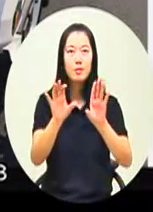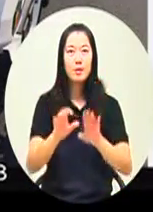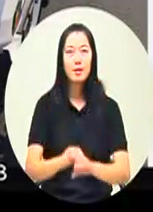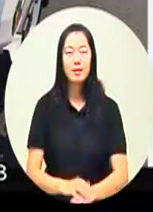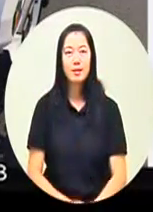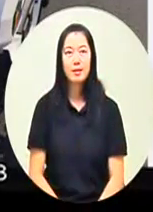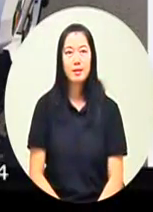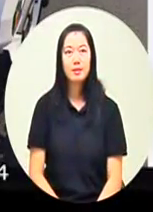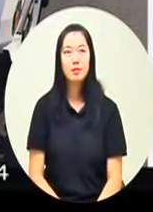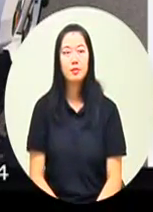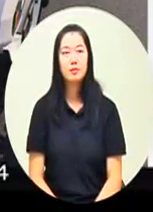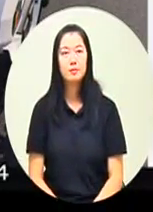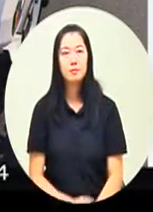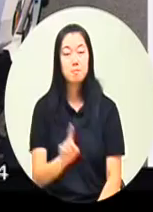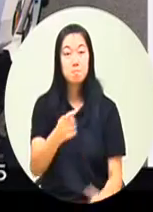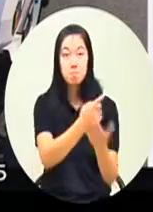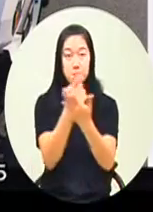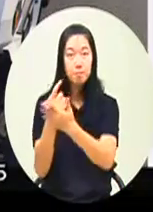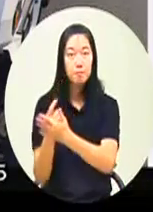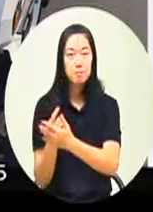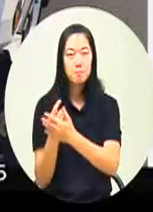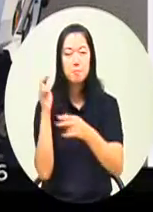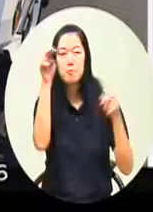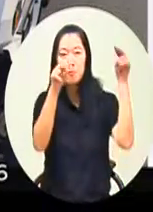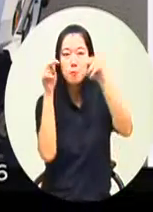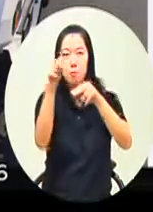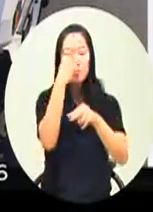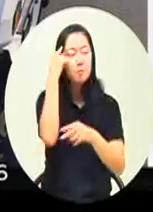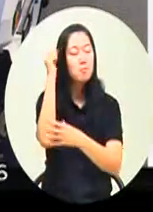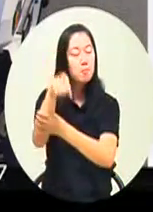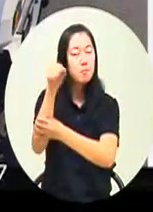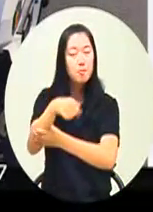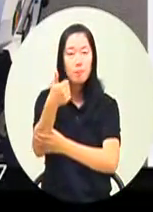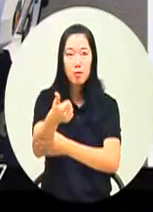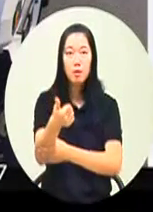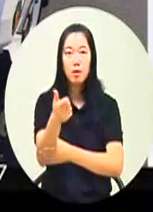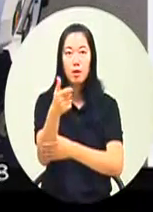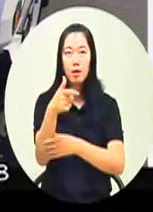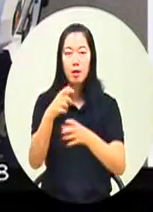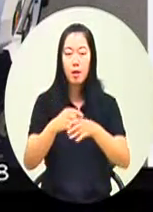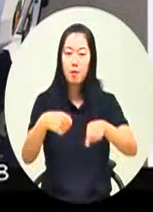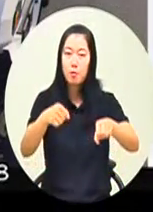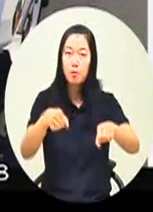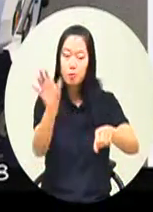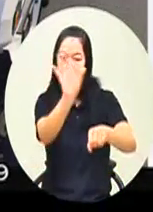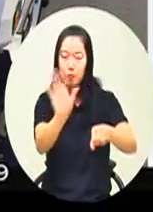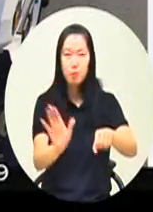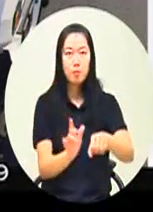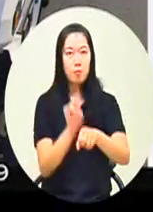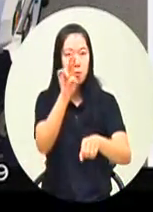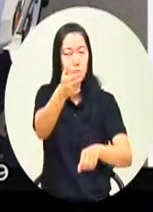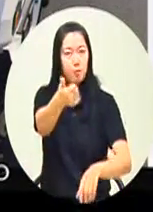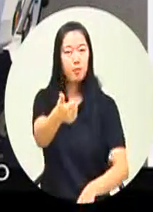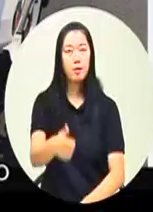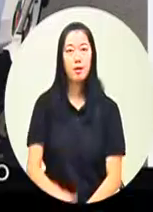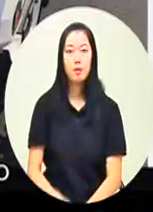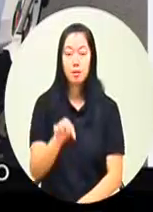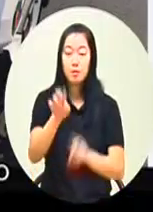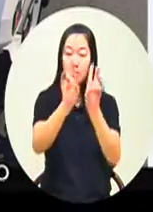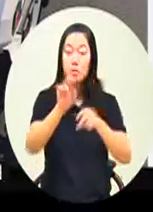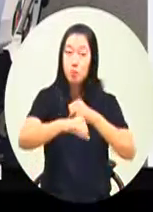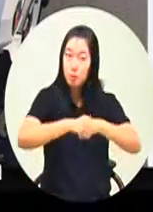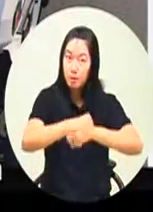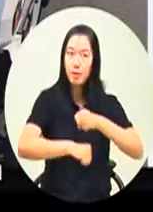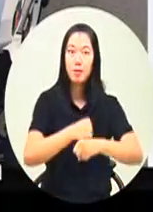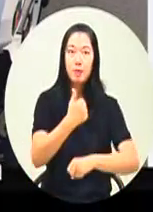500人那表示大家对这样的一个认同，而且它的造型它也是电动，然后我觉得这个是一个